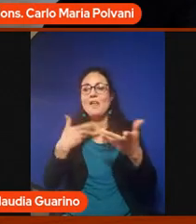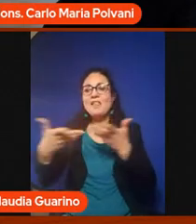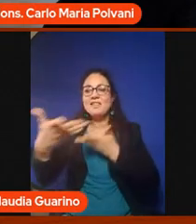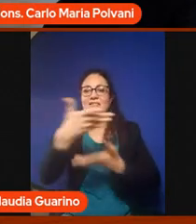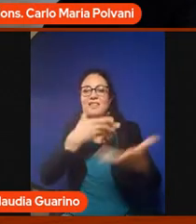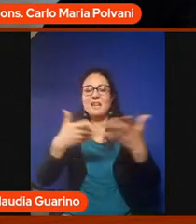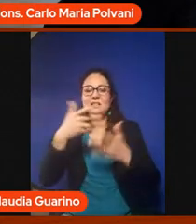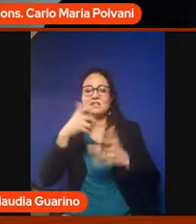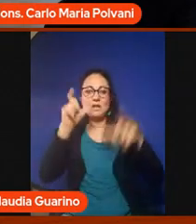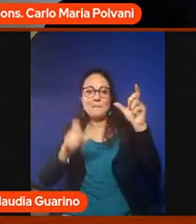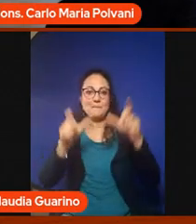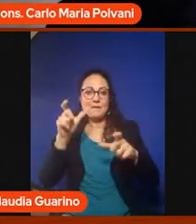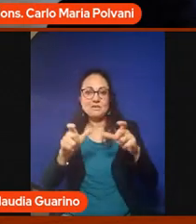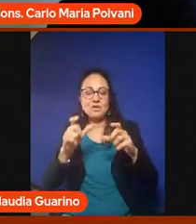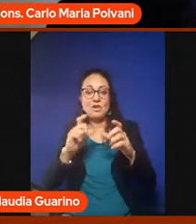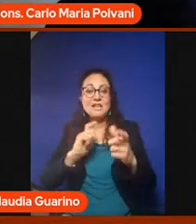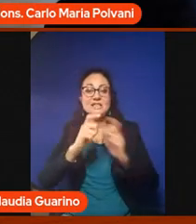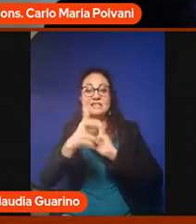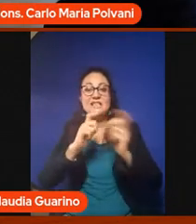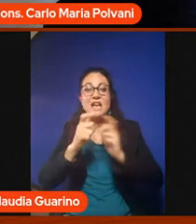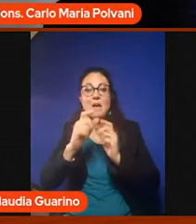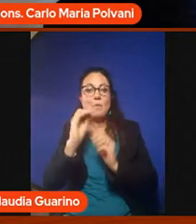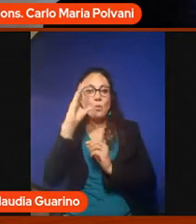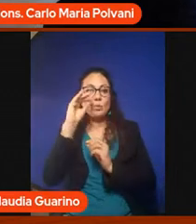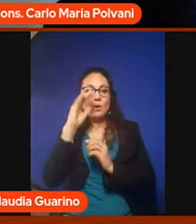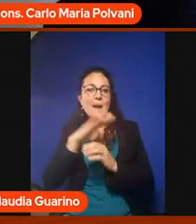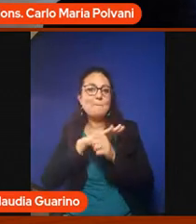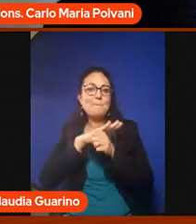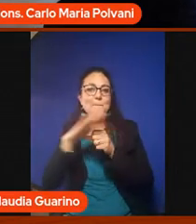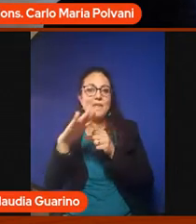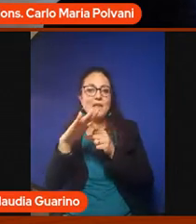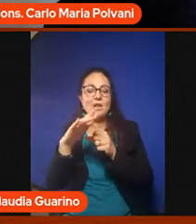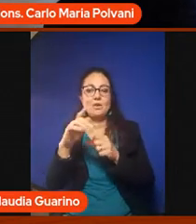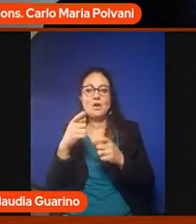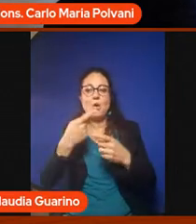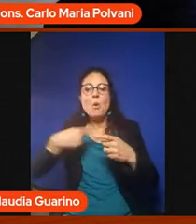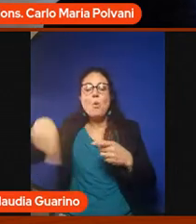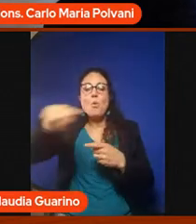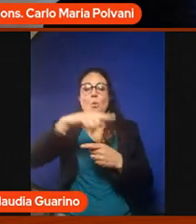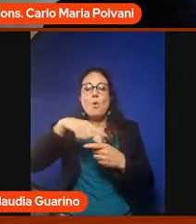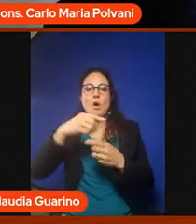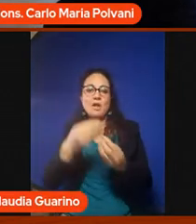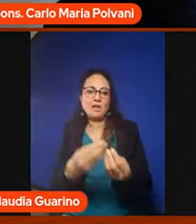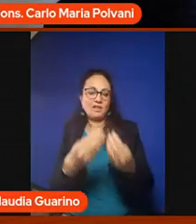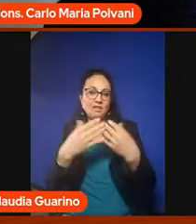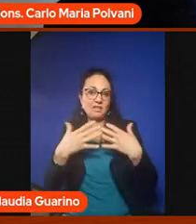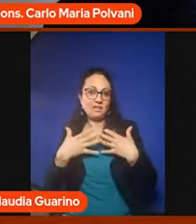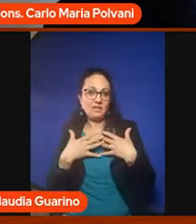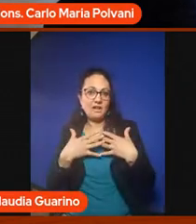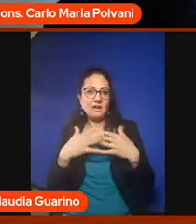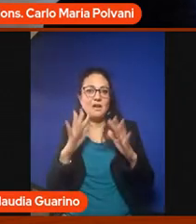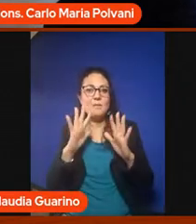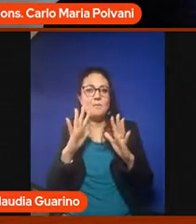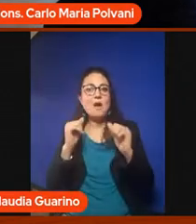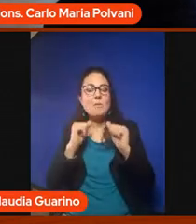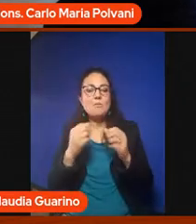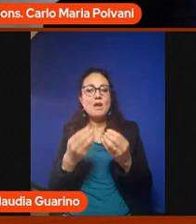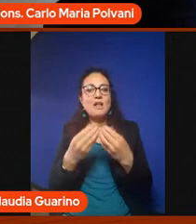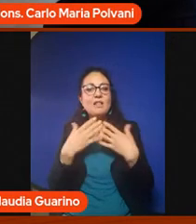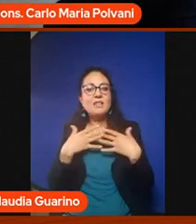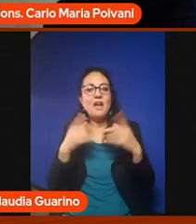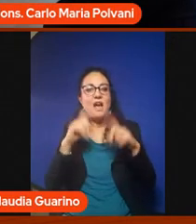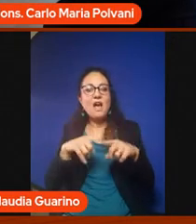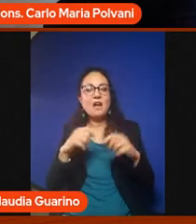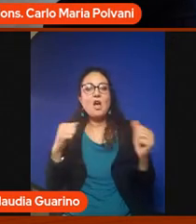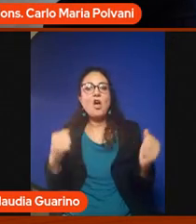e lo scambio culturale pieno che i luoghi comportano, ma ci consente anche di organizzare